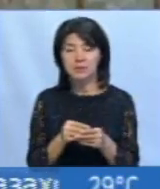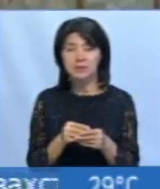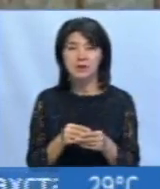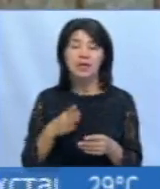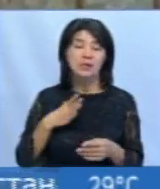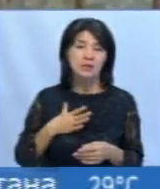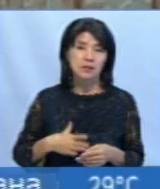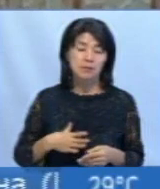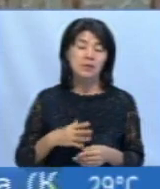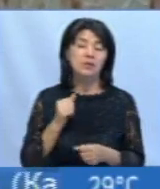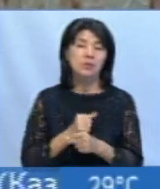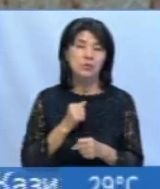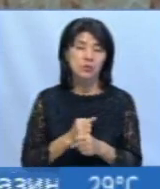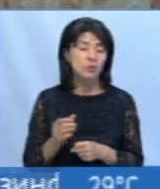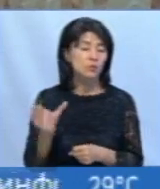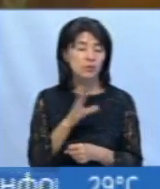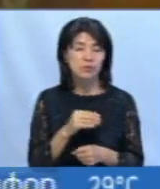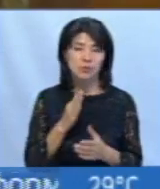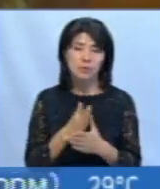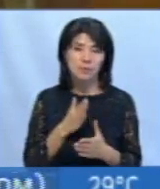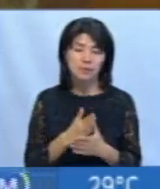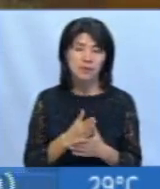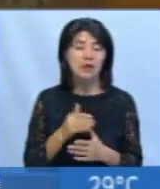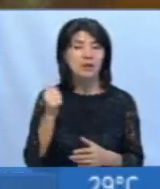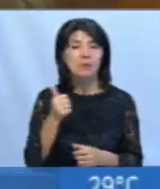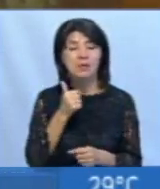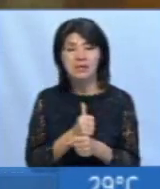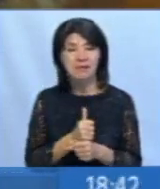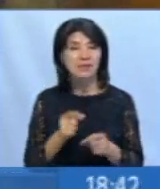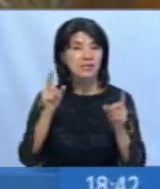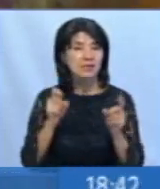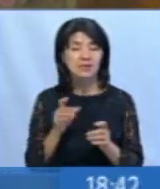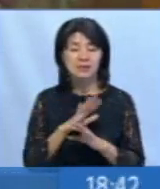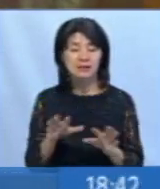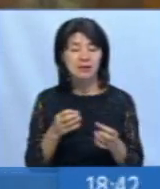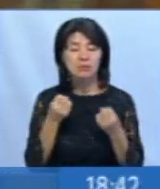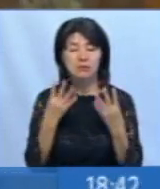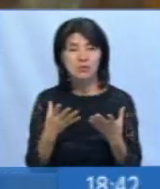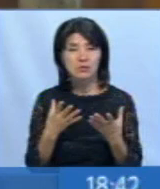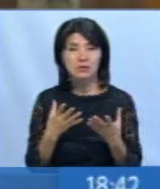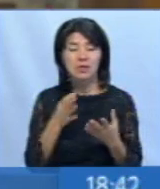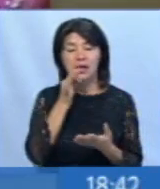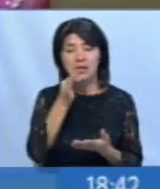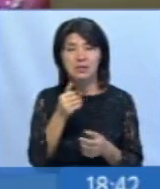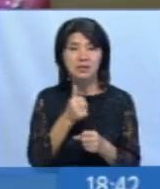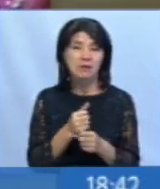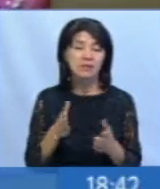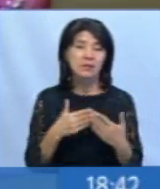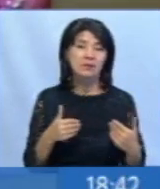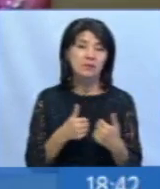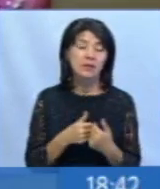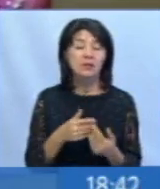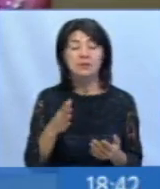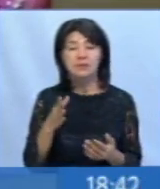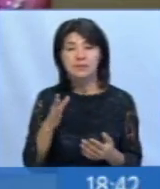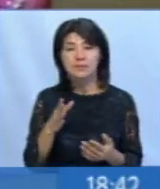Терпение и труд все перетрут. Самое главное – не сидеть сложа руки, отмечает глава семейства. Несмотря на то, что семья переехала совсем недавно,